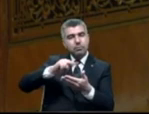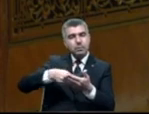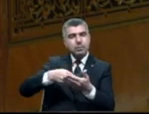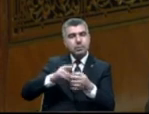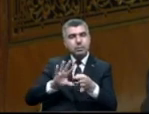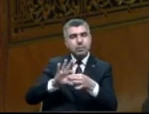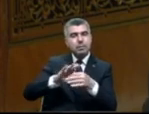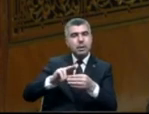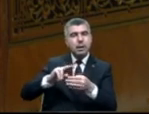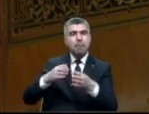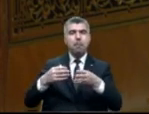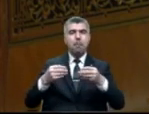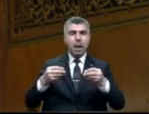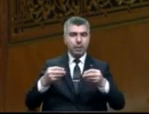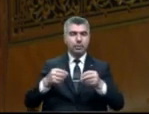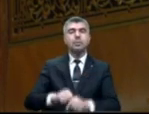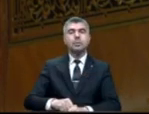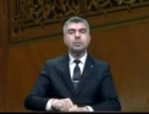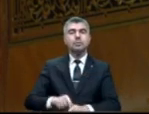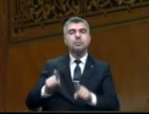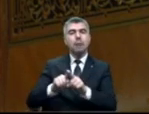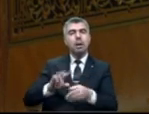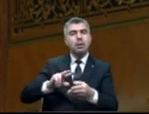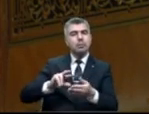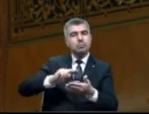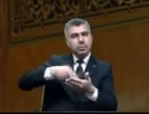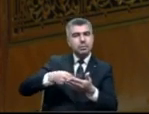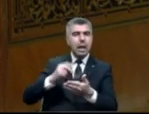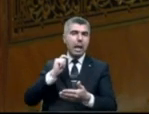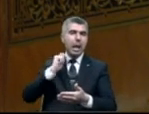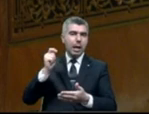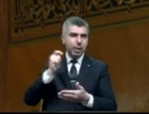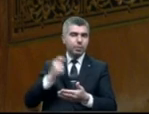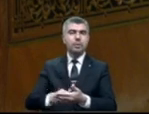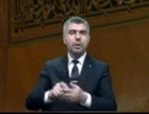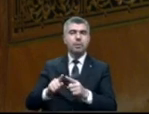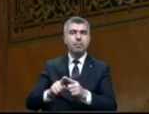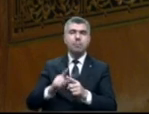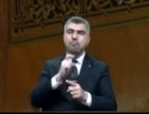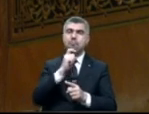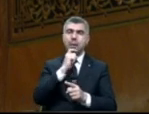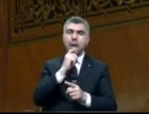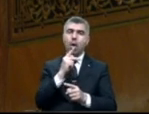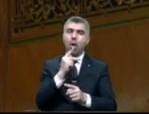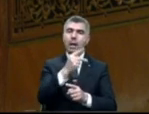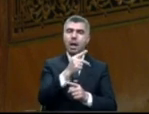يعني الاتفاقية، وكذلك وقعنا ديال العريش وبقات ديال الغرب، واللي حنا حتى